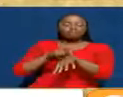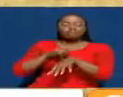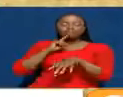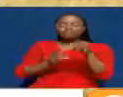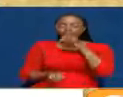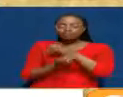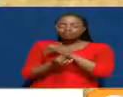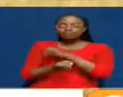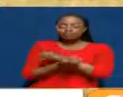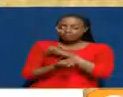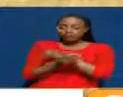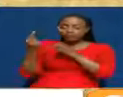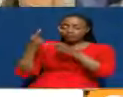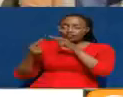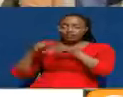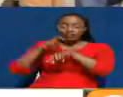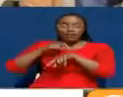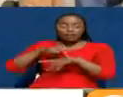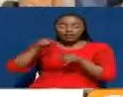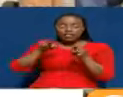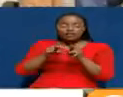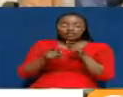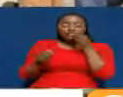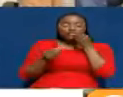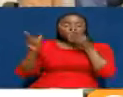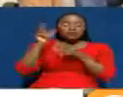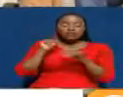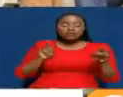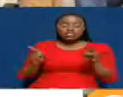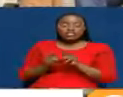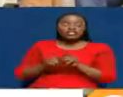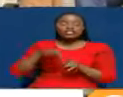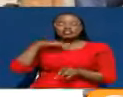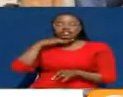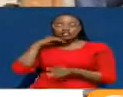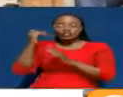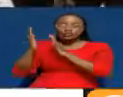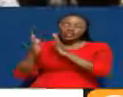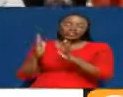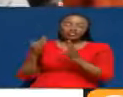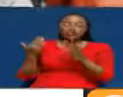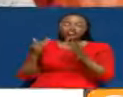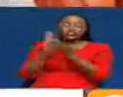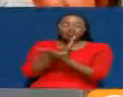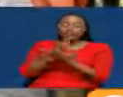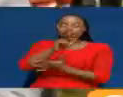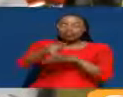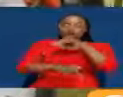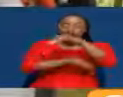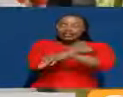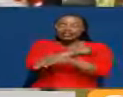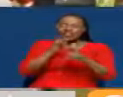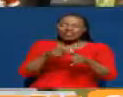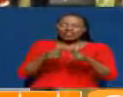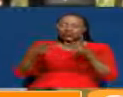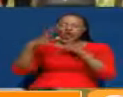to narrate the harrowing experience when she had to break the news of her sister's death to security agencies. Wewe ndio chief unaenda